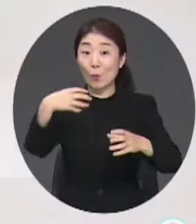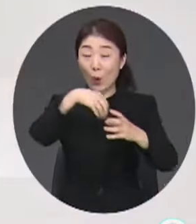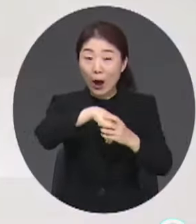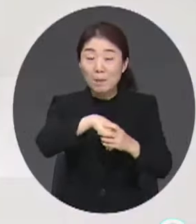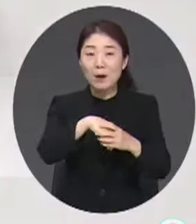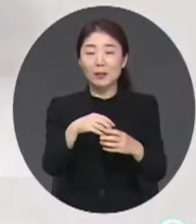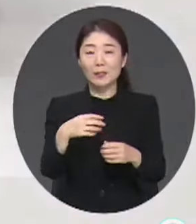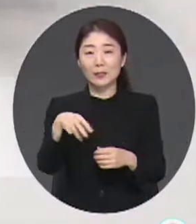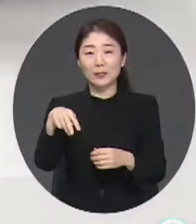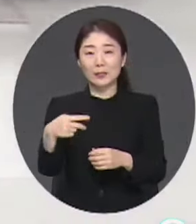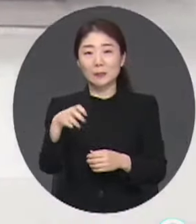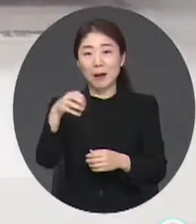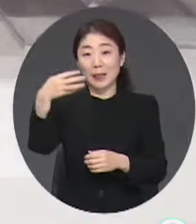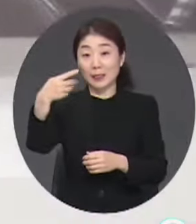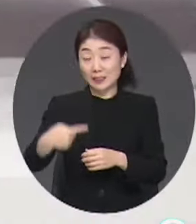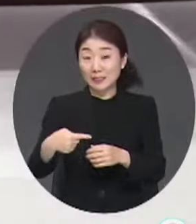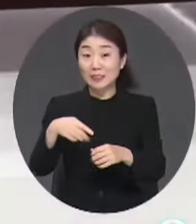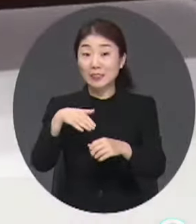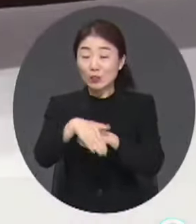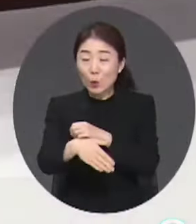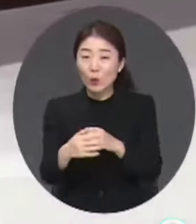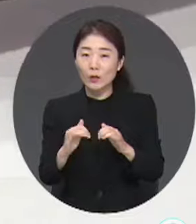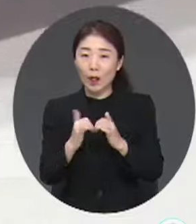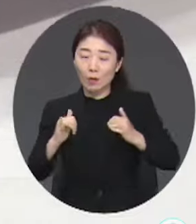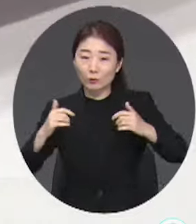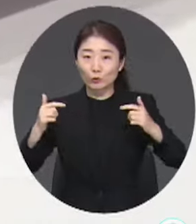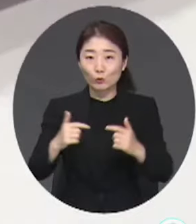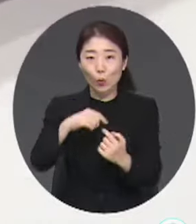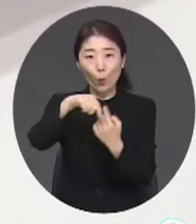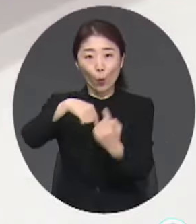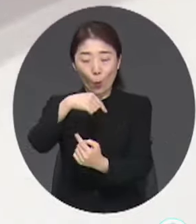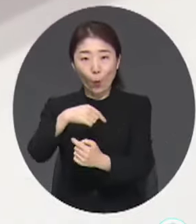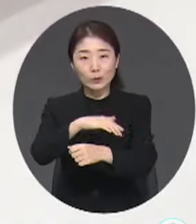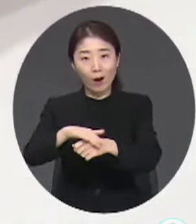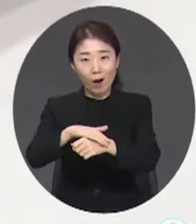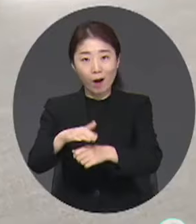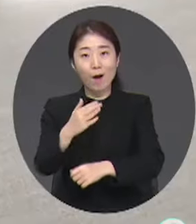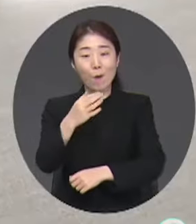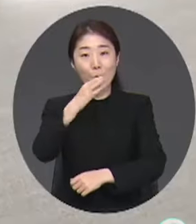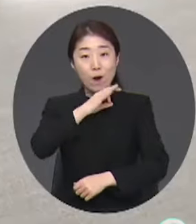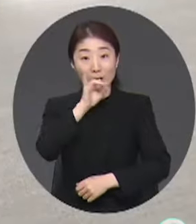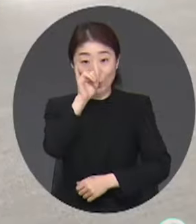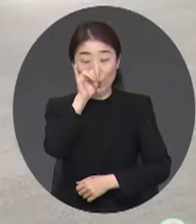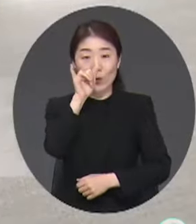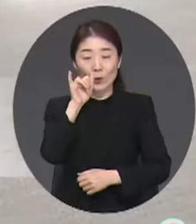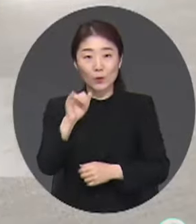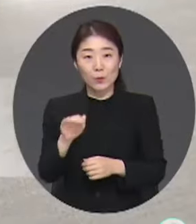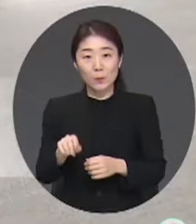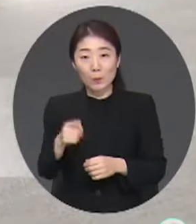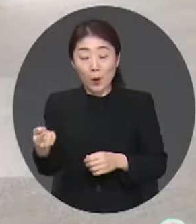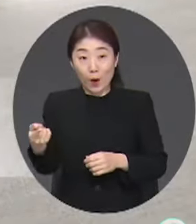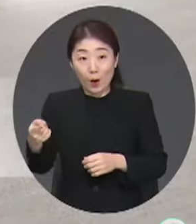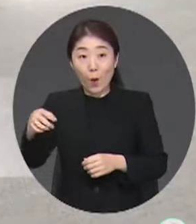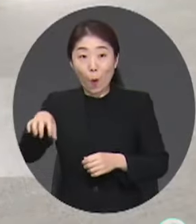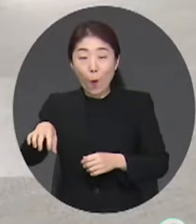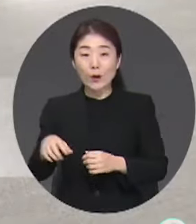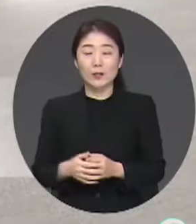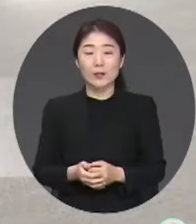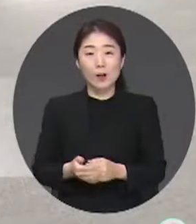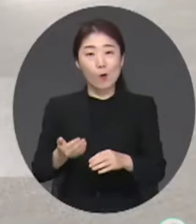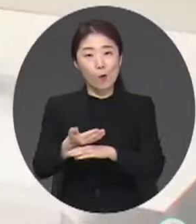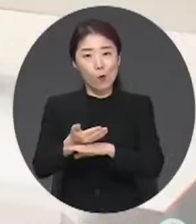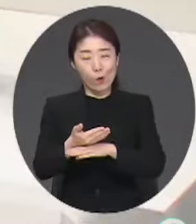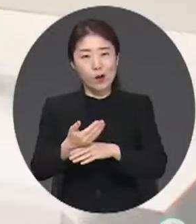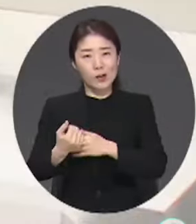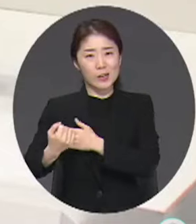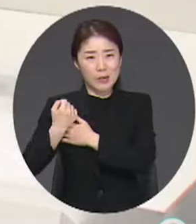스마트 함정 기술을 도입해 승조원 절감과 운용성을 개선했습니다. 바로 옆에는 수출 시장을 선도할